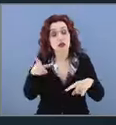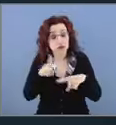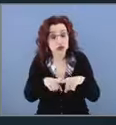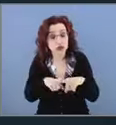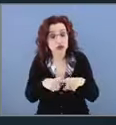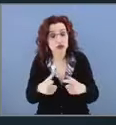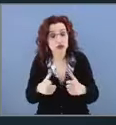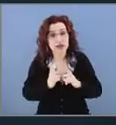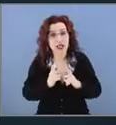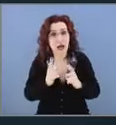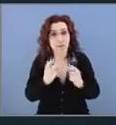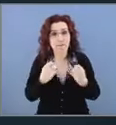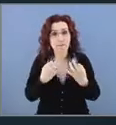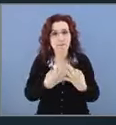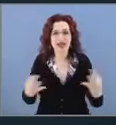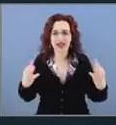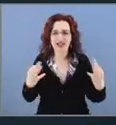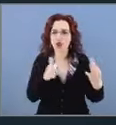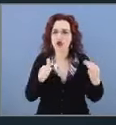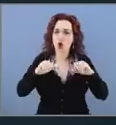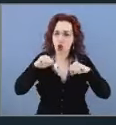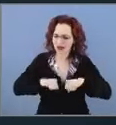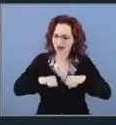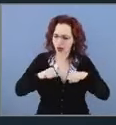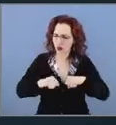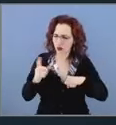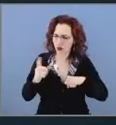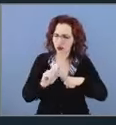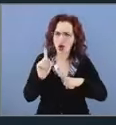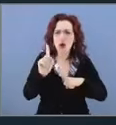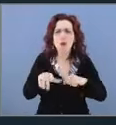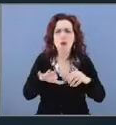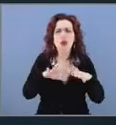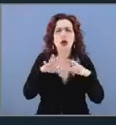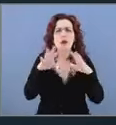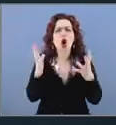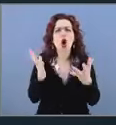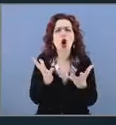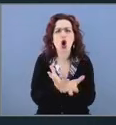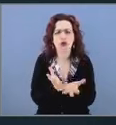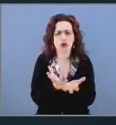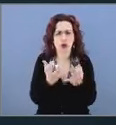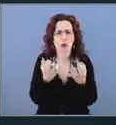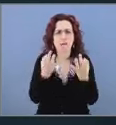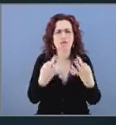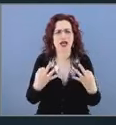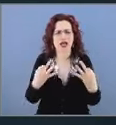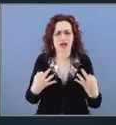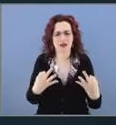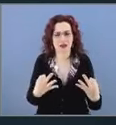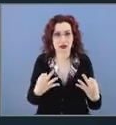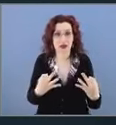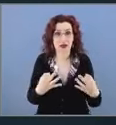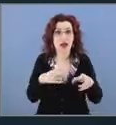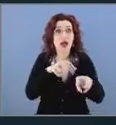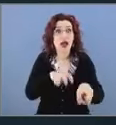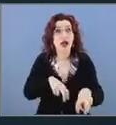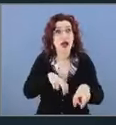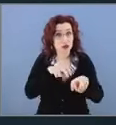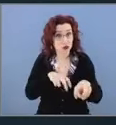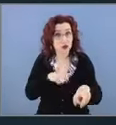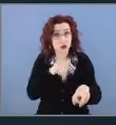salute delle persone, ma anche a un benessere del pianeta. Quindi un'agricoltura che ha bisogno di una trasformazione che dovrà essere